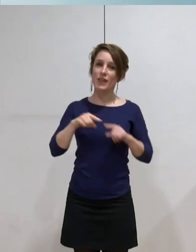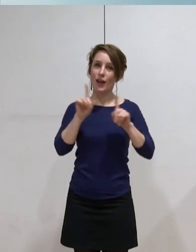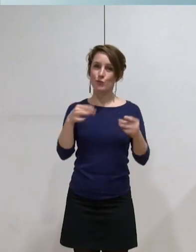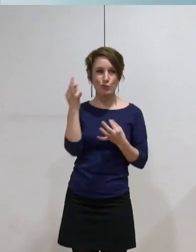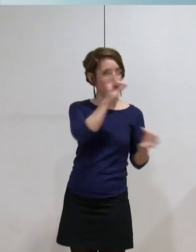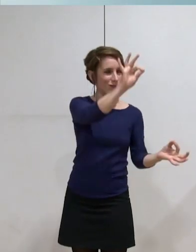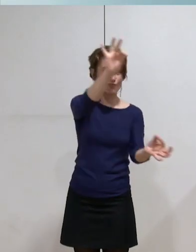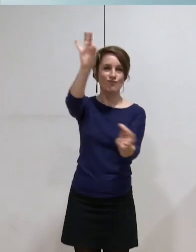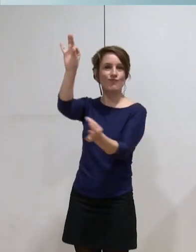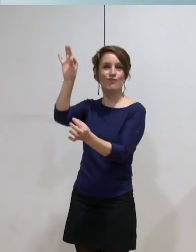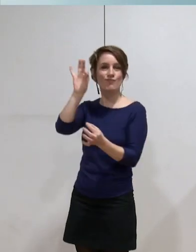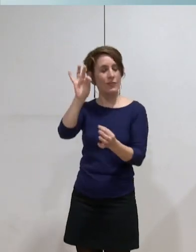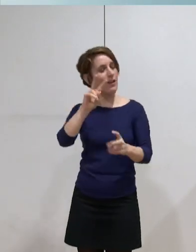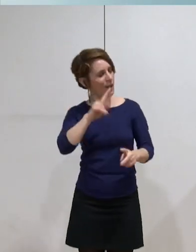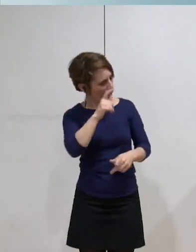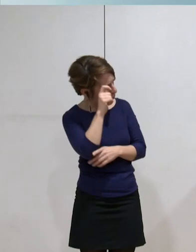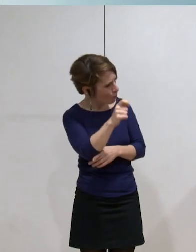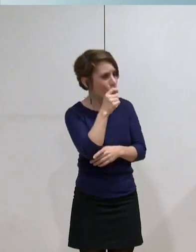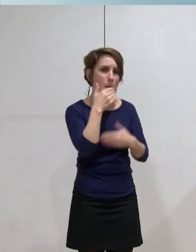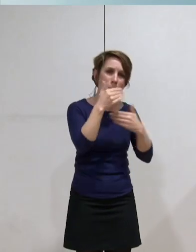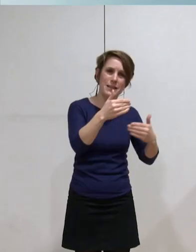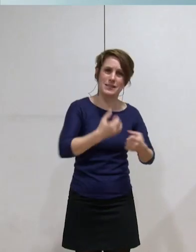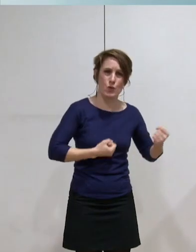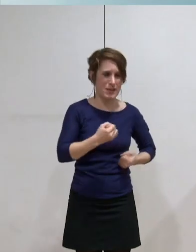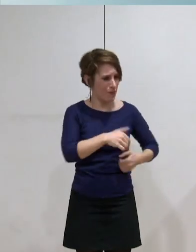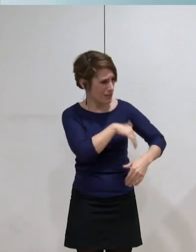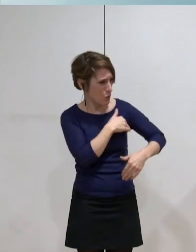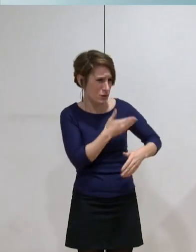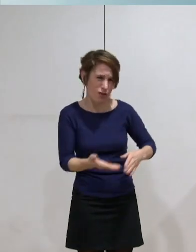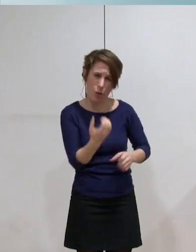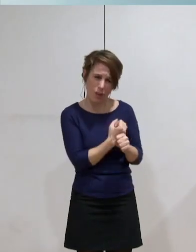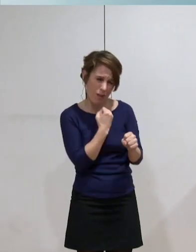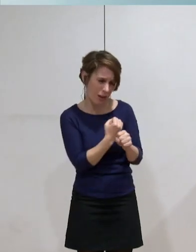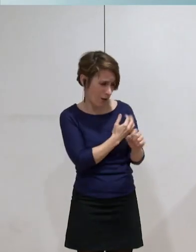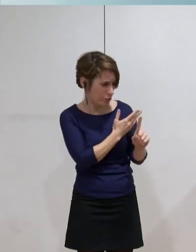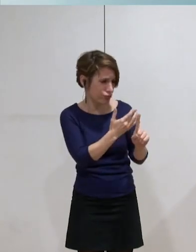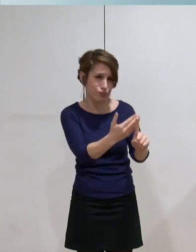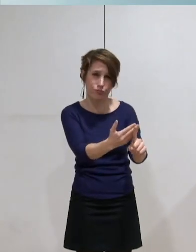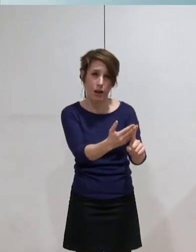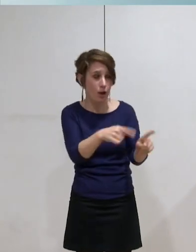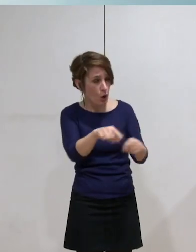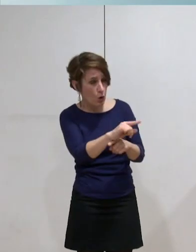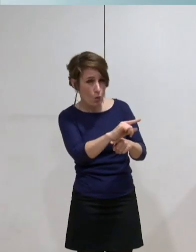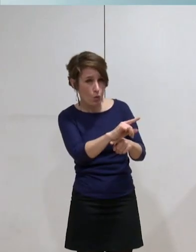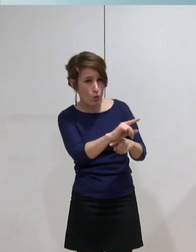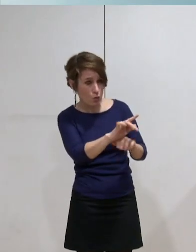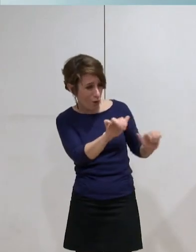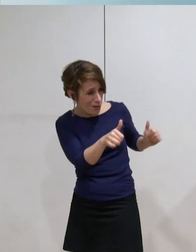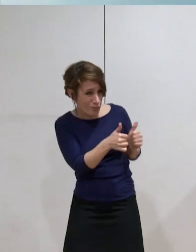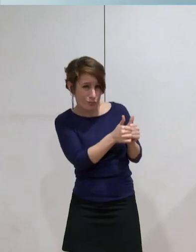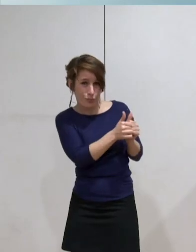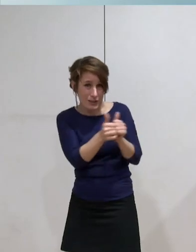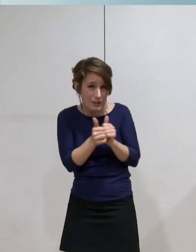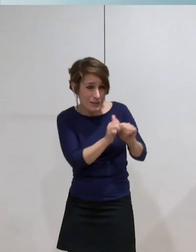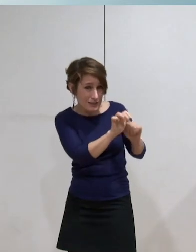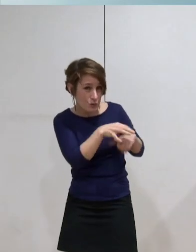remercier les services et les agents pour leur travail remarquable ils ont accompagné la majorité dans un exercice particulièrement ardu en